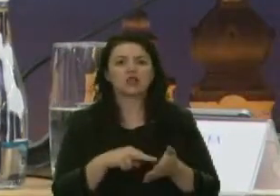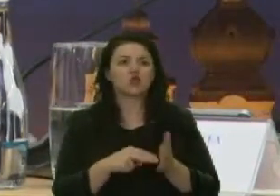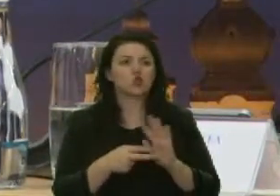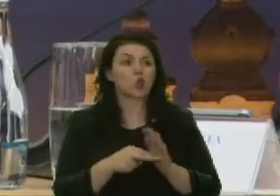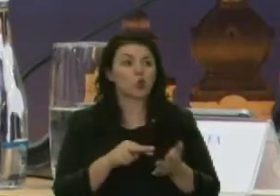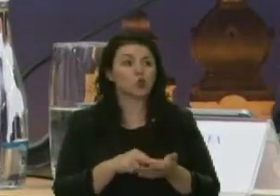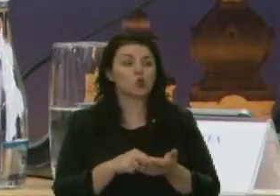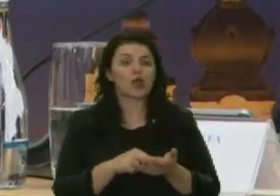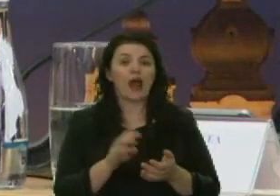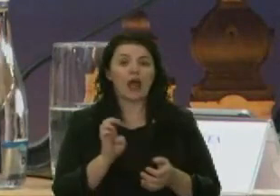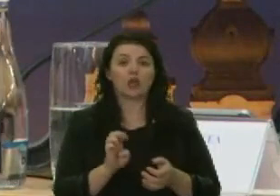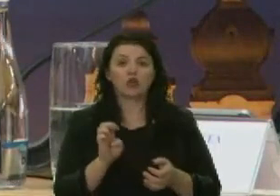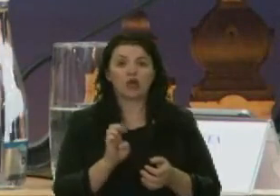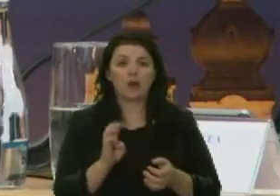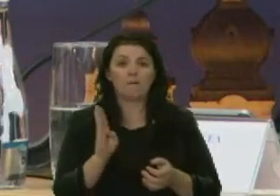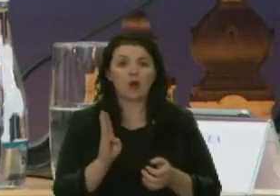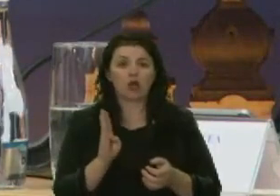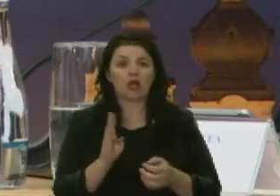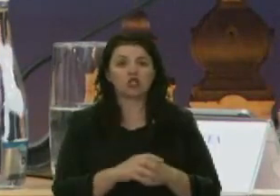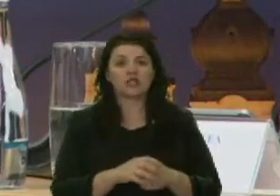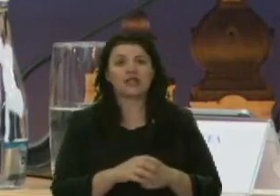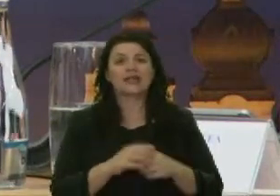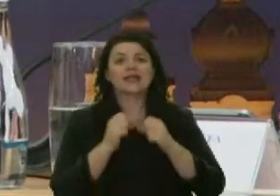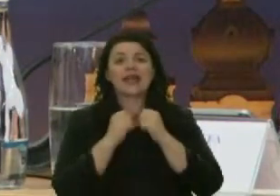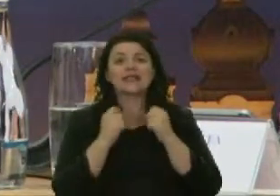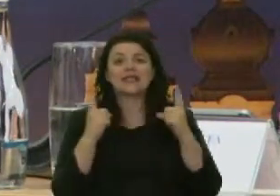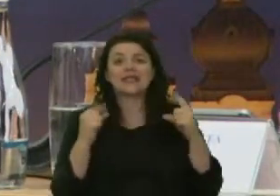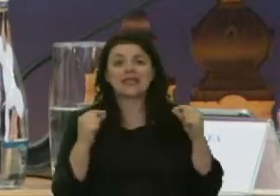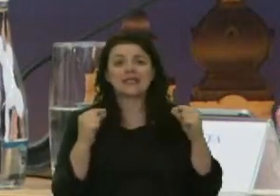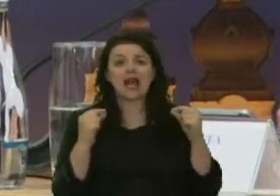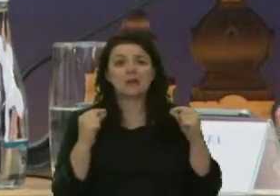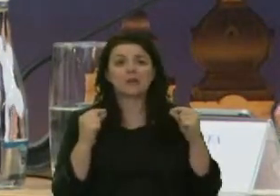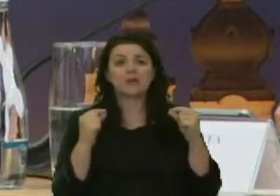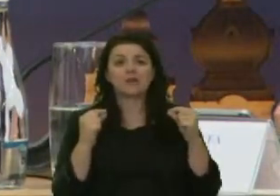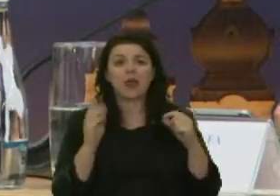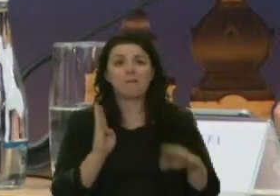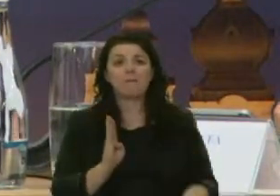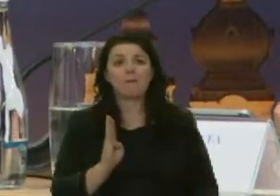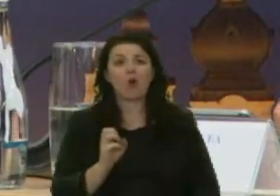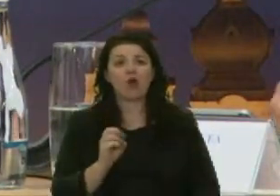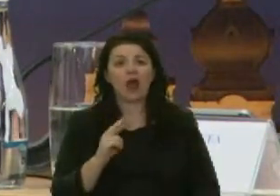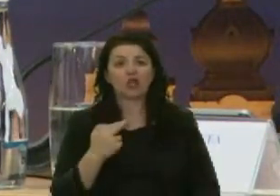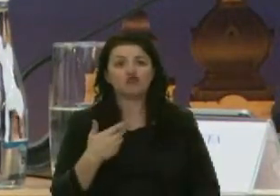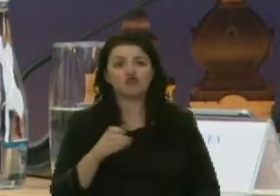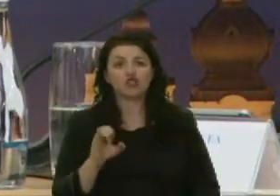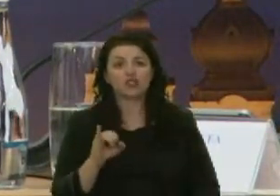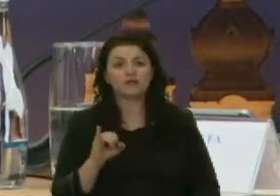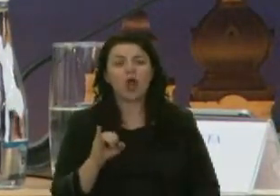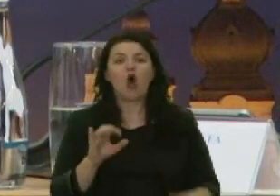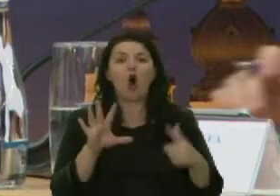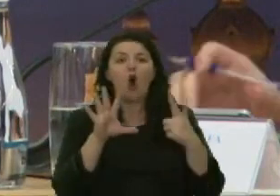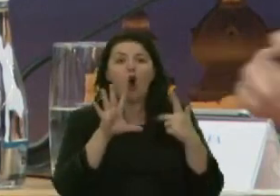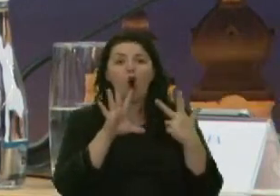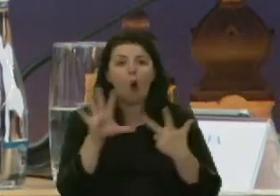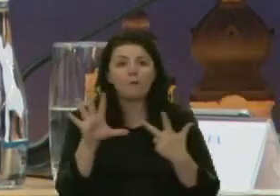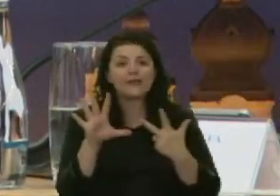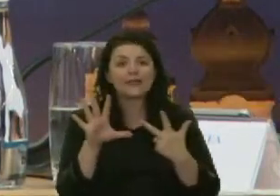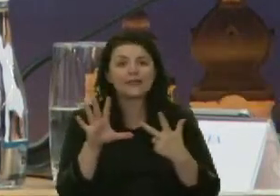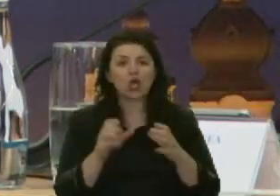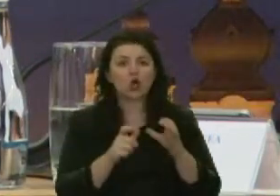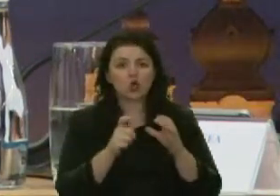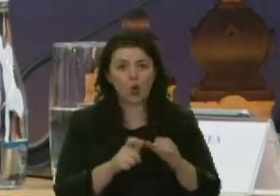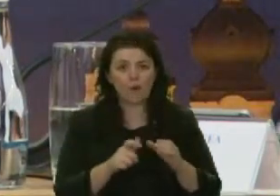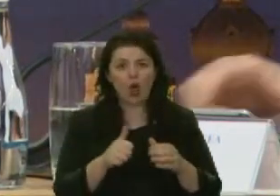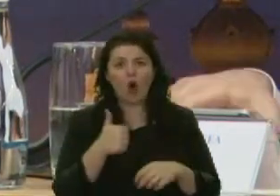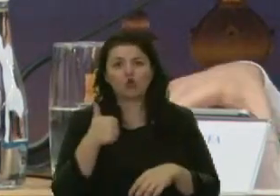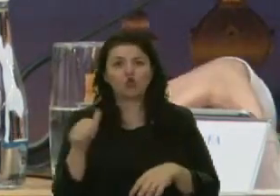educaționale din din borhanci grădinița din borhanci opt grupe câte 20 de copii Deci 160